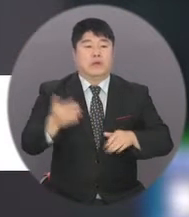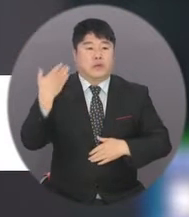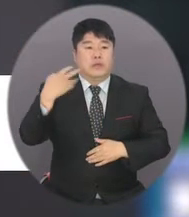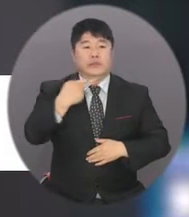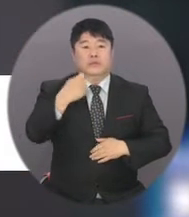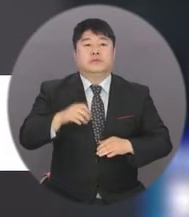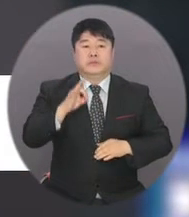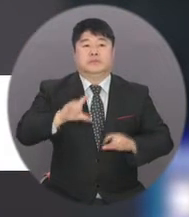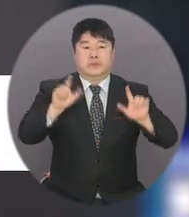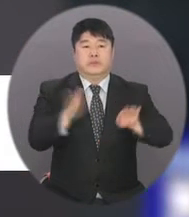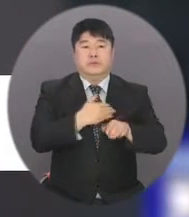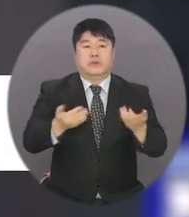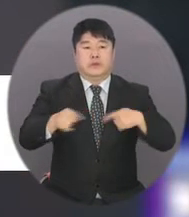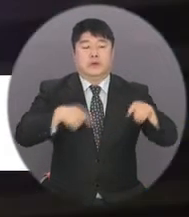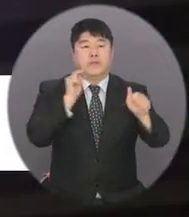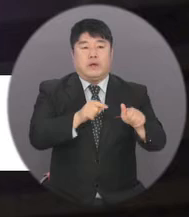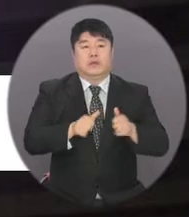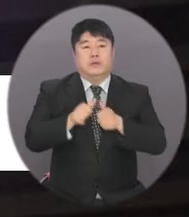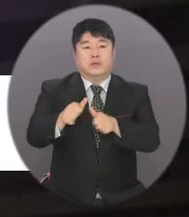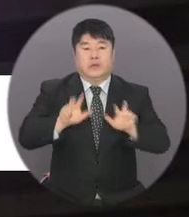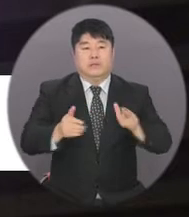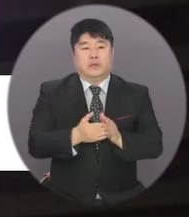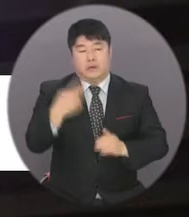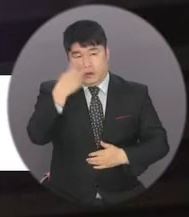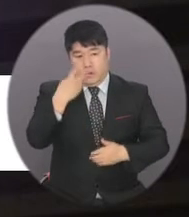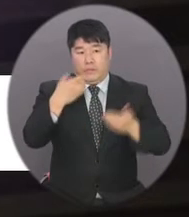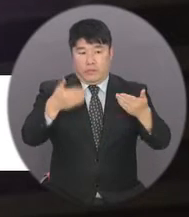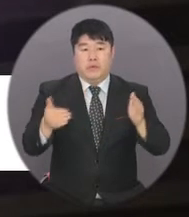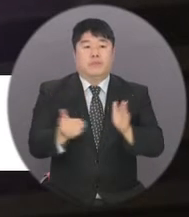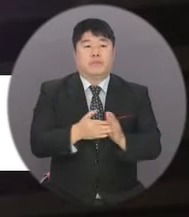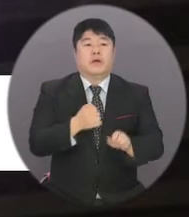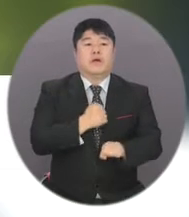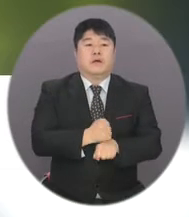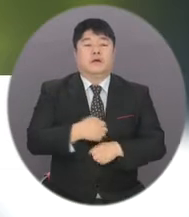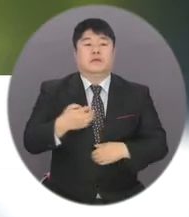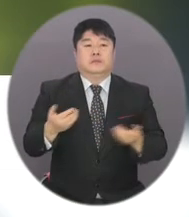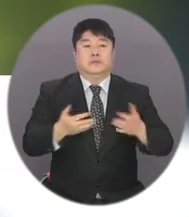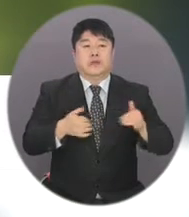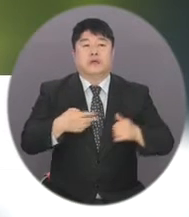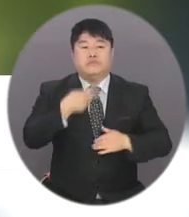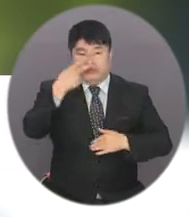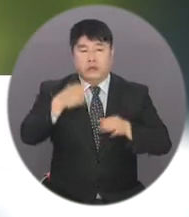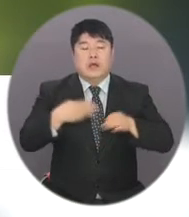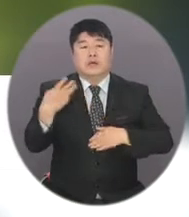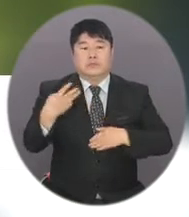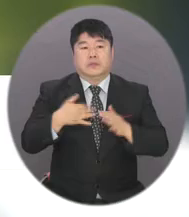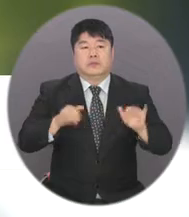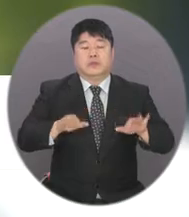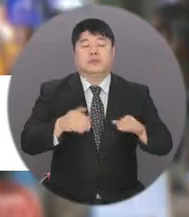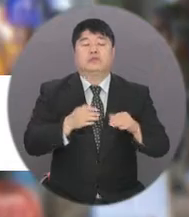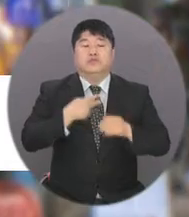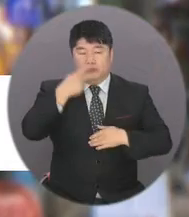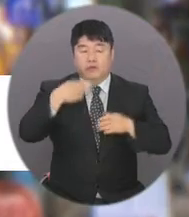지난 12일부터 발동된 행정명령에 따라 지금까지 검사를 받은 종사자는 3천여 명으로 이 가운데 종사자